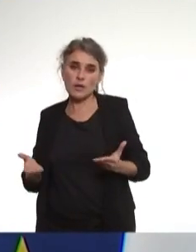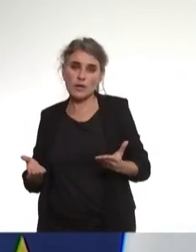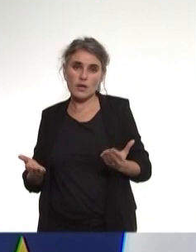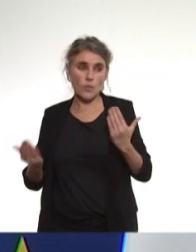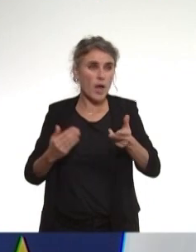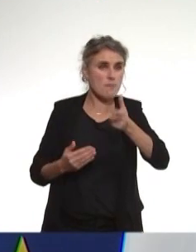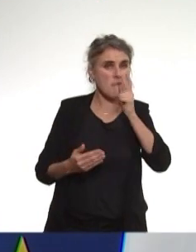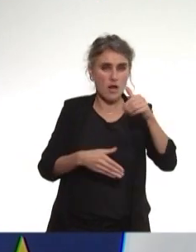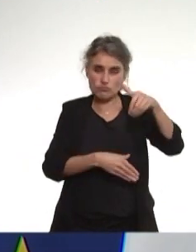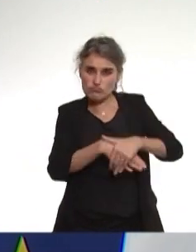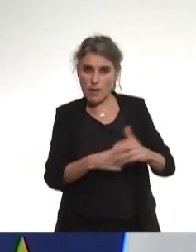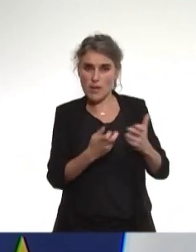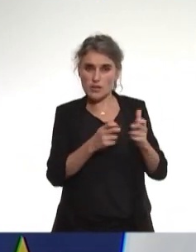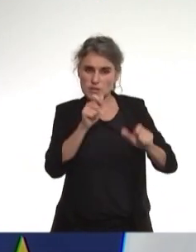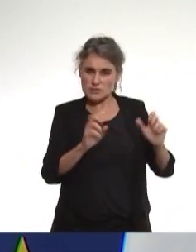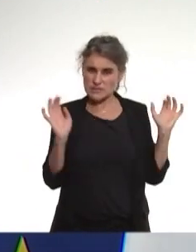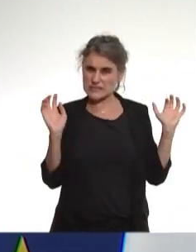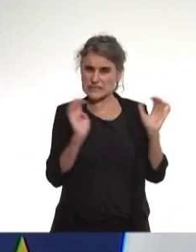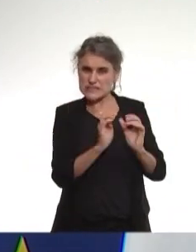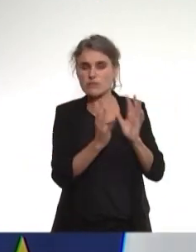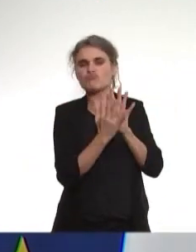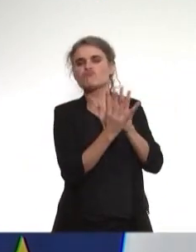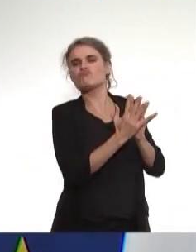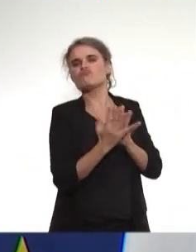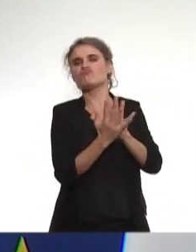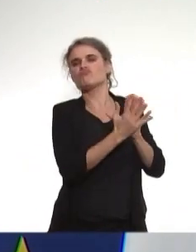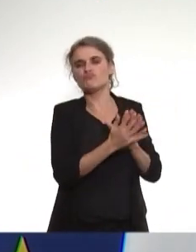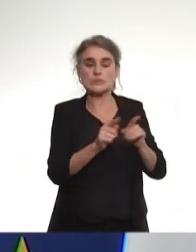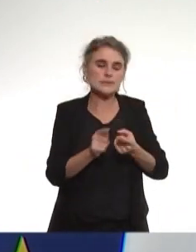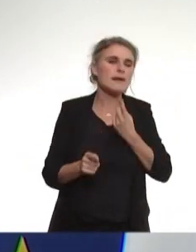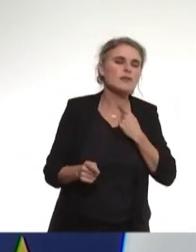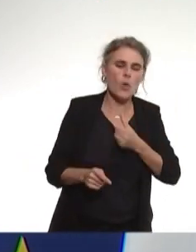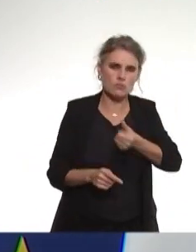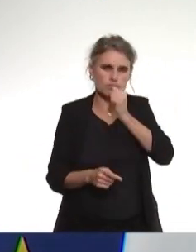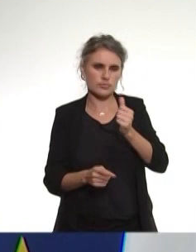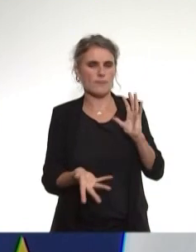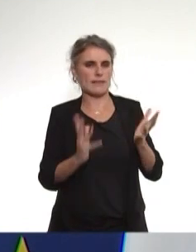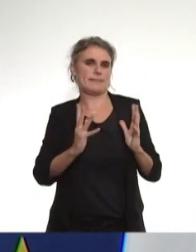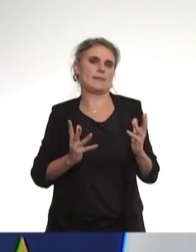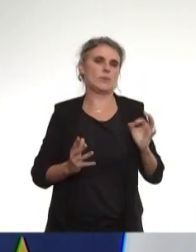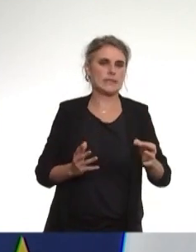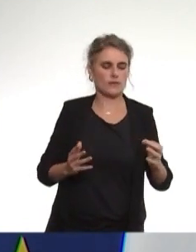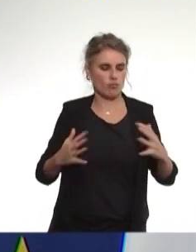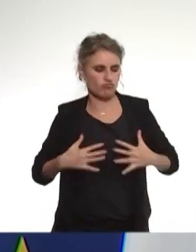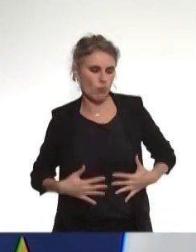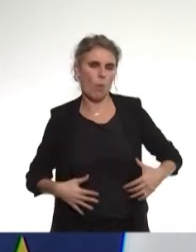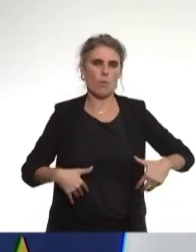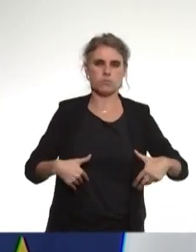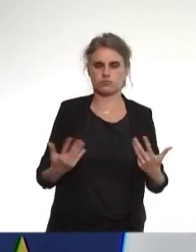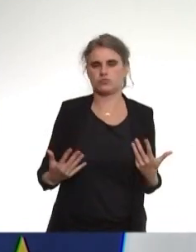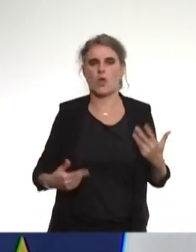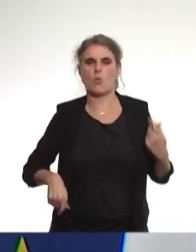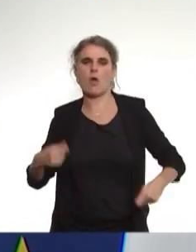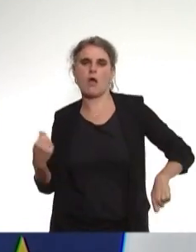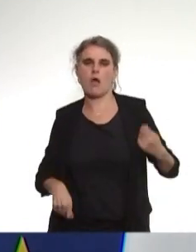se remplissent sans respect des distances avec en plus parfois la consommation d'alcool qui rend parfois le sentiment d'être encore plus